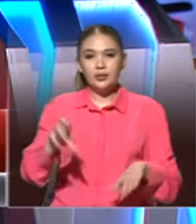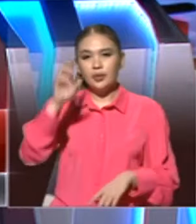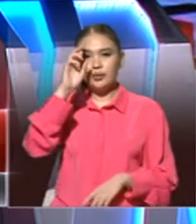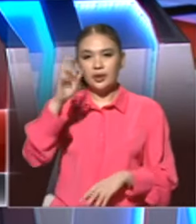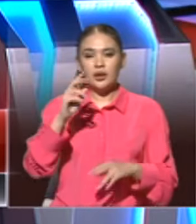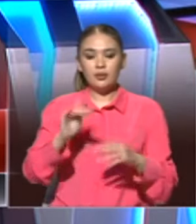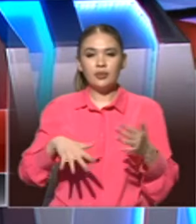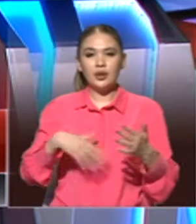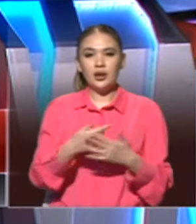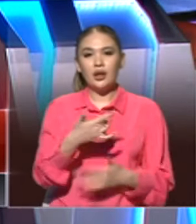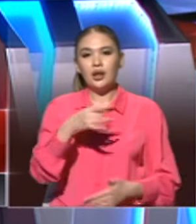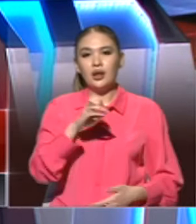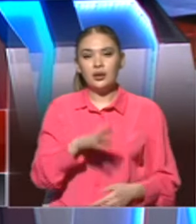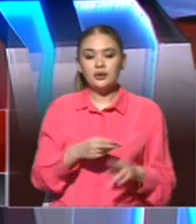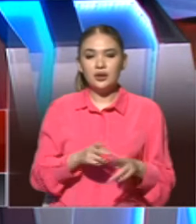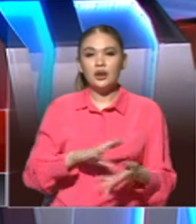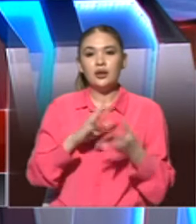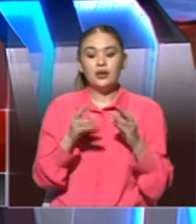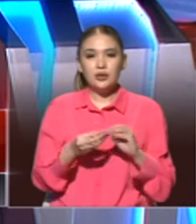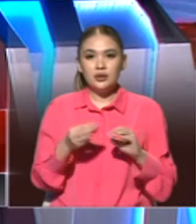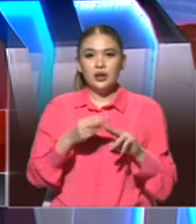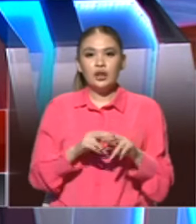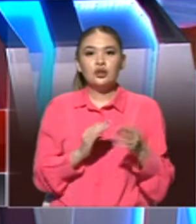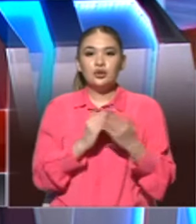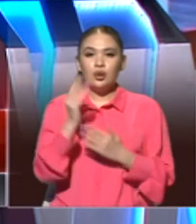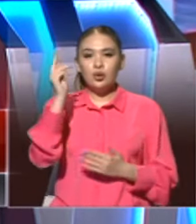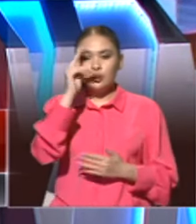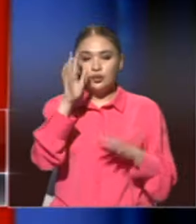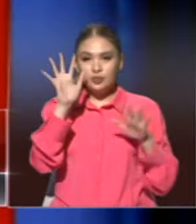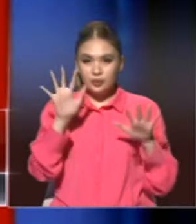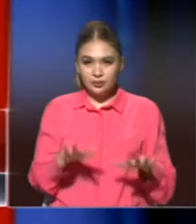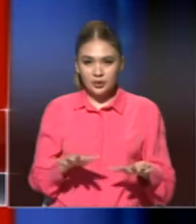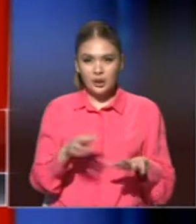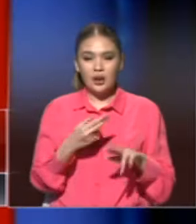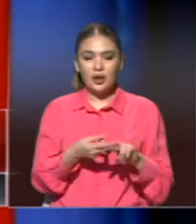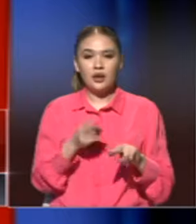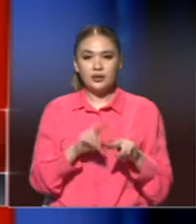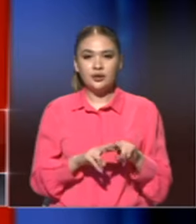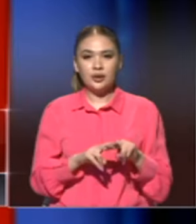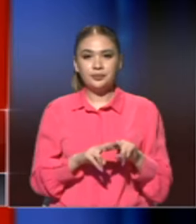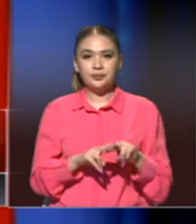беру грантының негізінде түскенде жоғарғы оқу орынменен осы